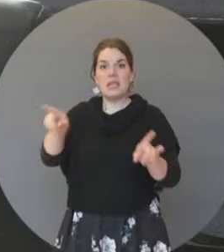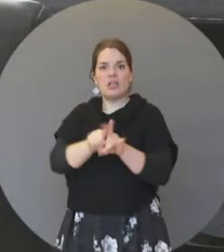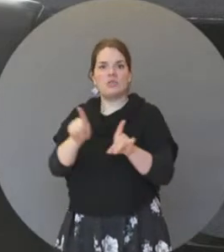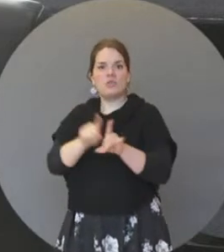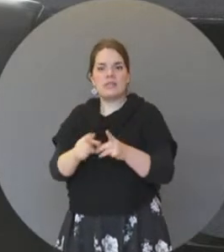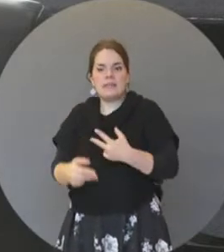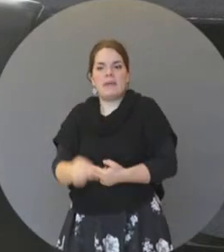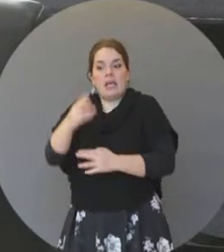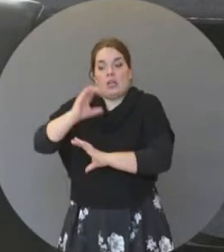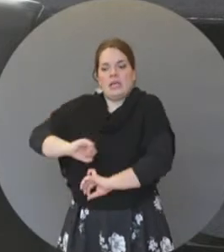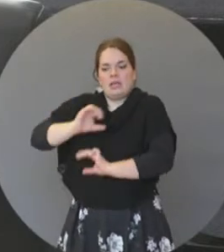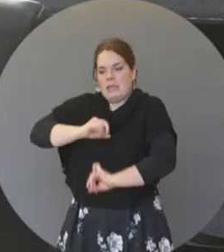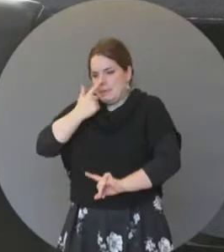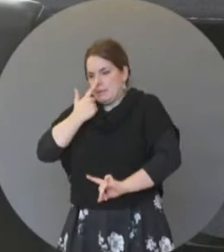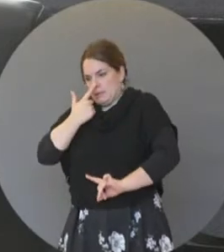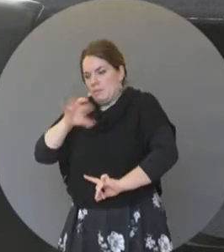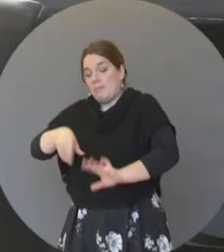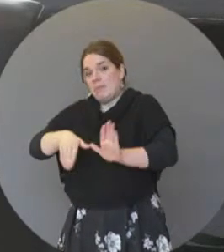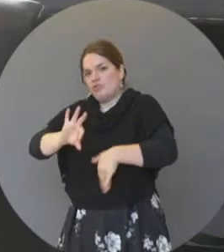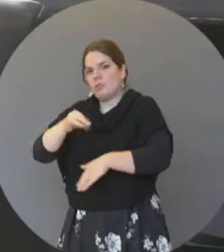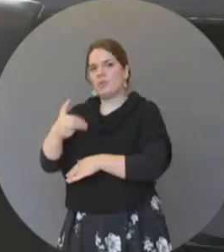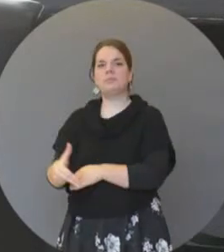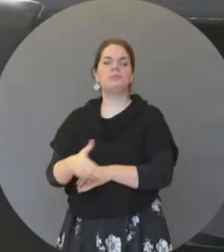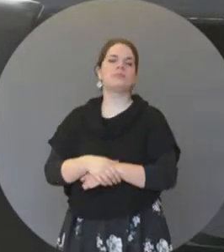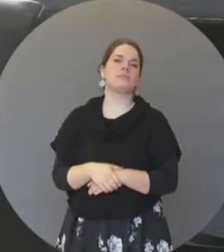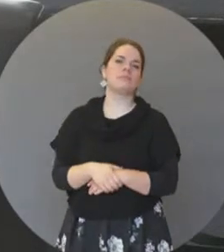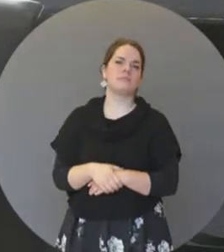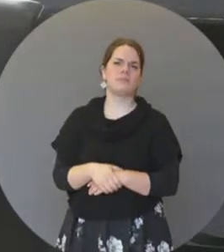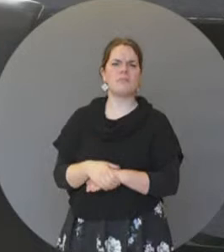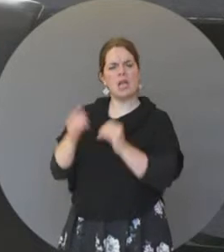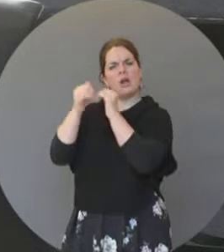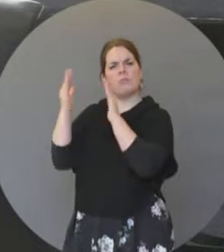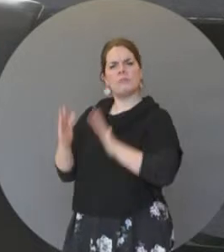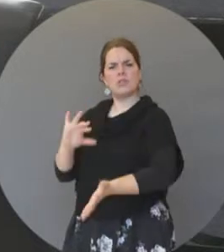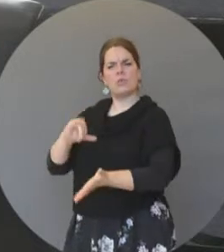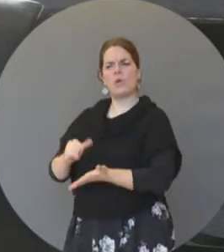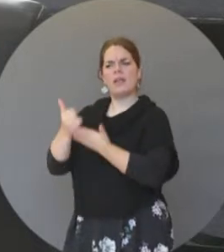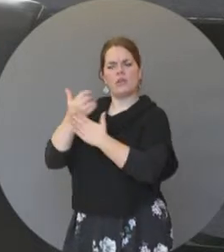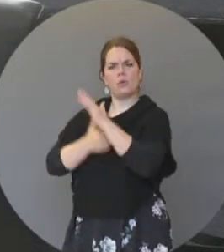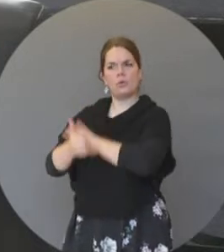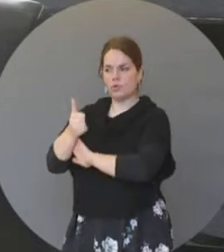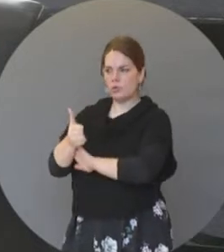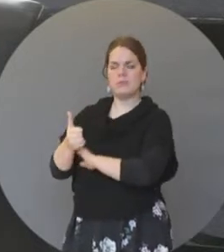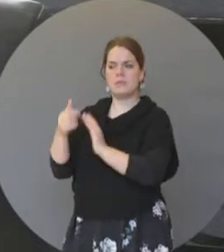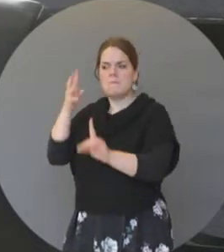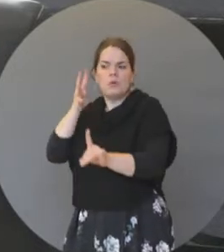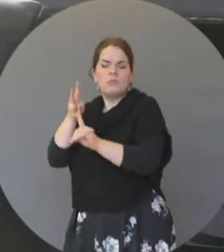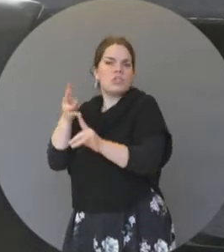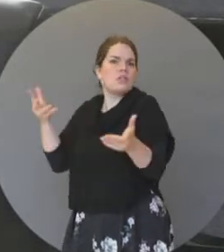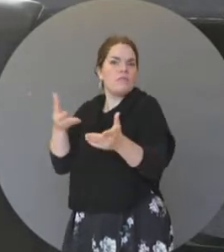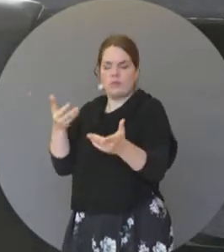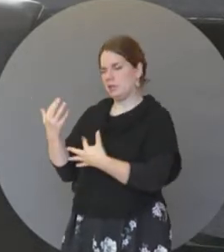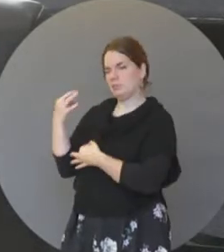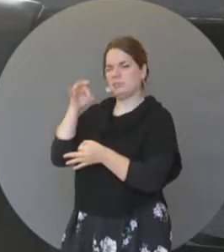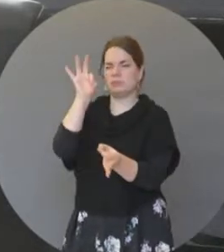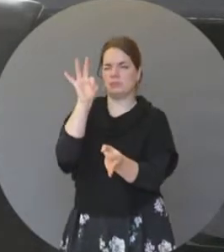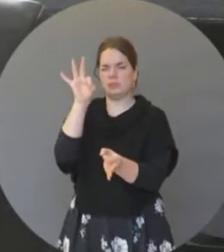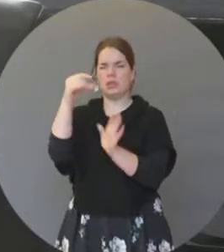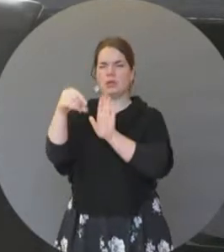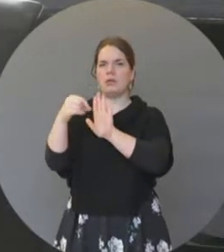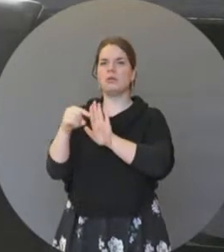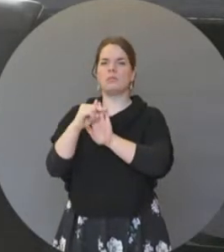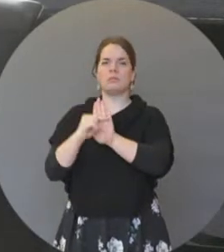je souhaite quand même vous détailler les objectifs des maisons des aidants et l'autonomie parce qu'il me paraît important de le rappeler à ce stade de la discussion